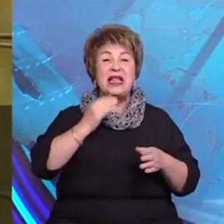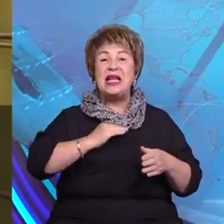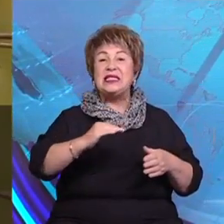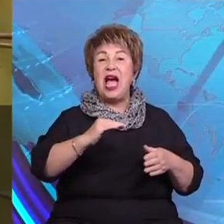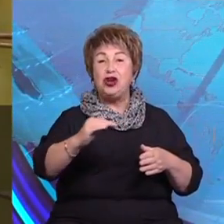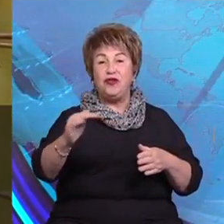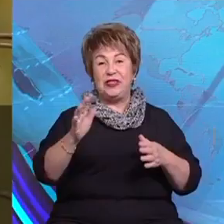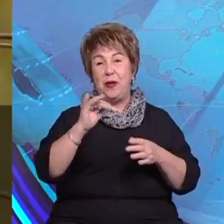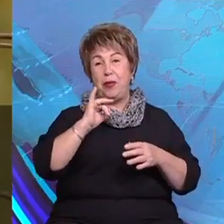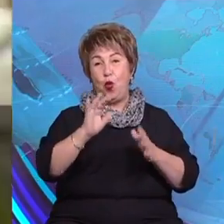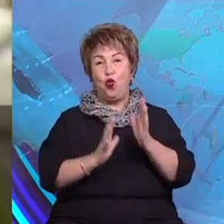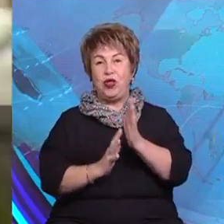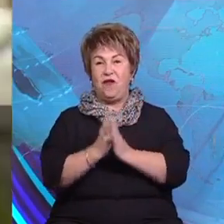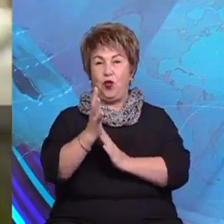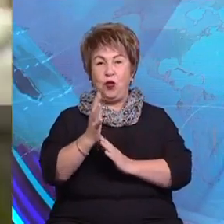скашивать сорняки.